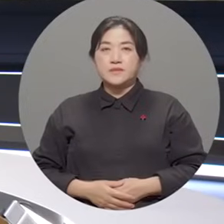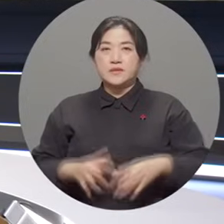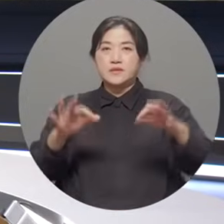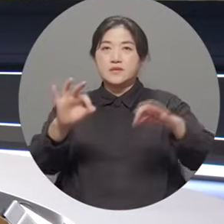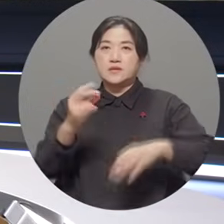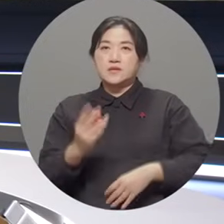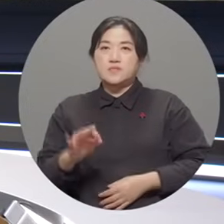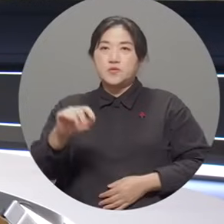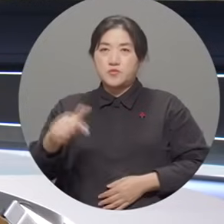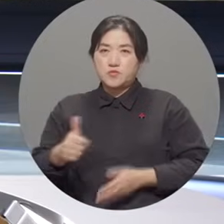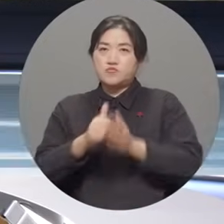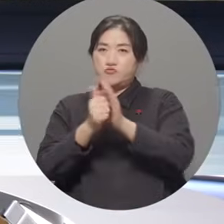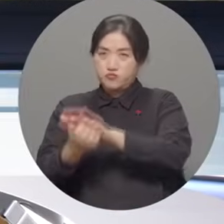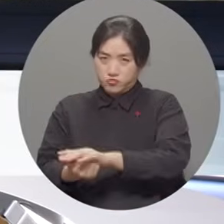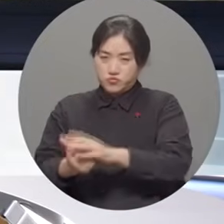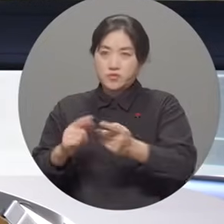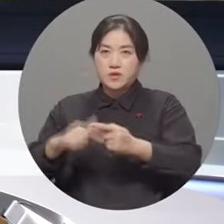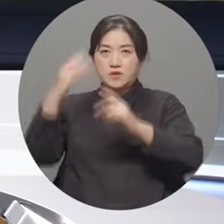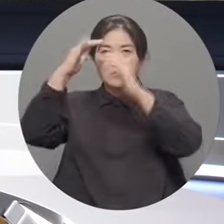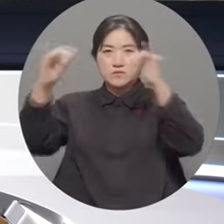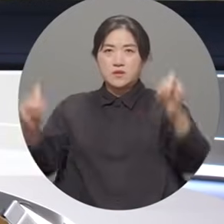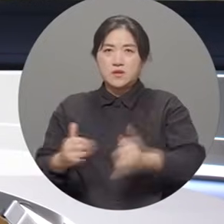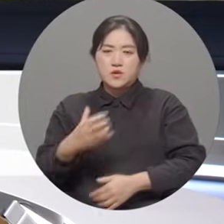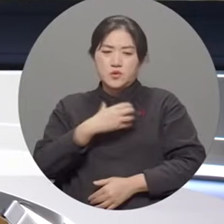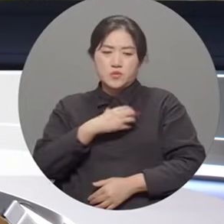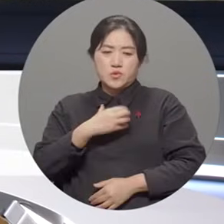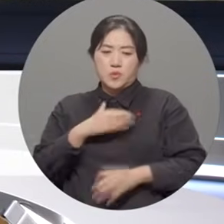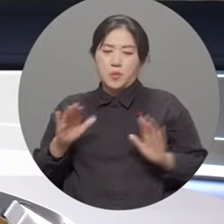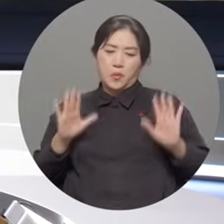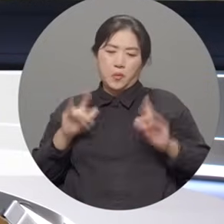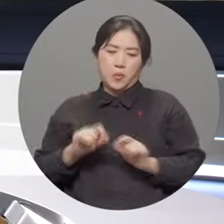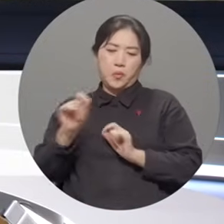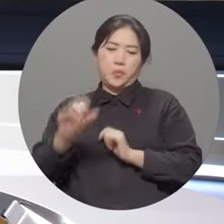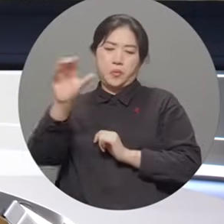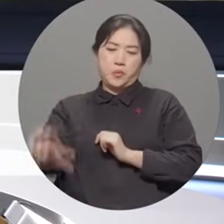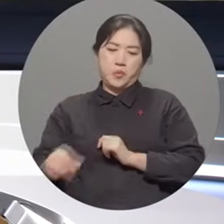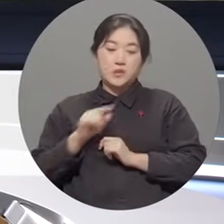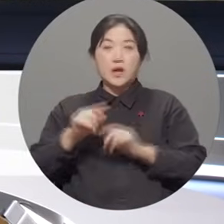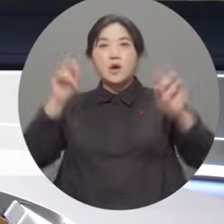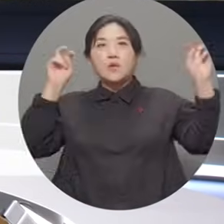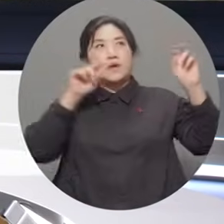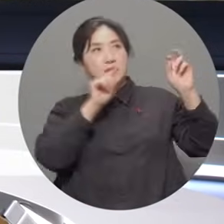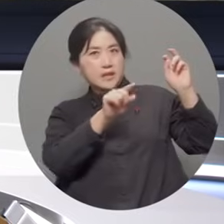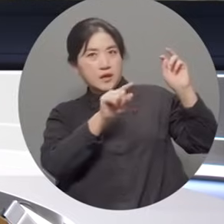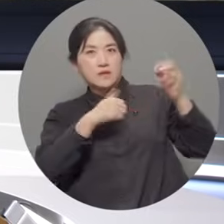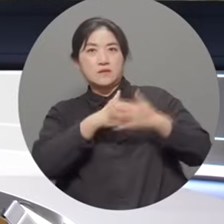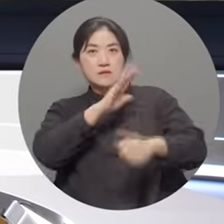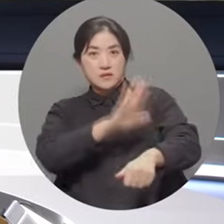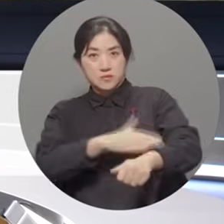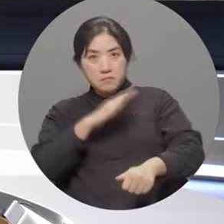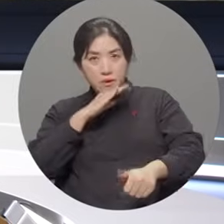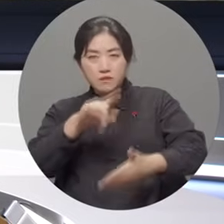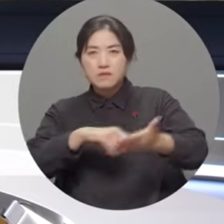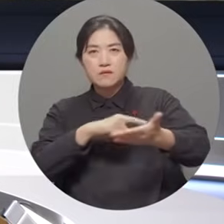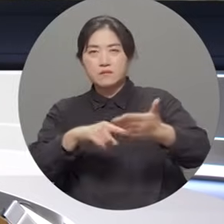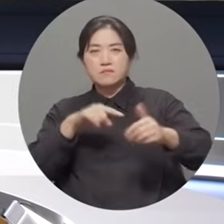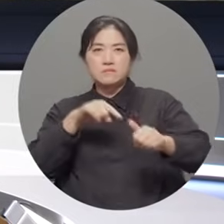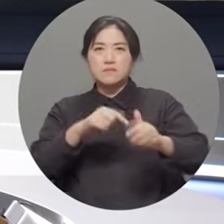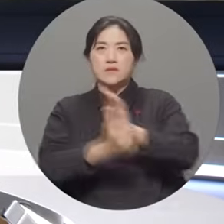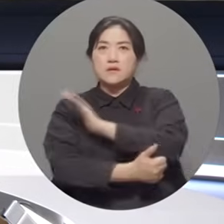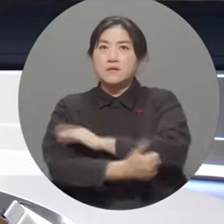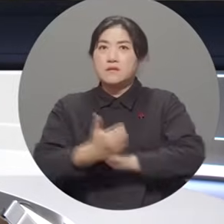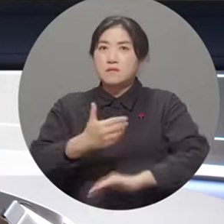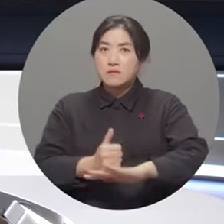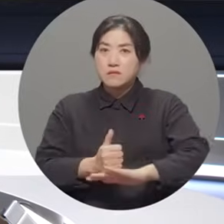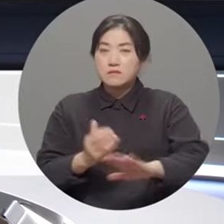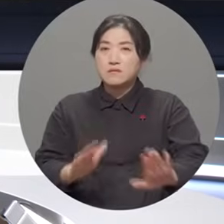김용균 씨의 죽음에 대해 우리 사회는 위험을 외주화했던 원청업체의 책임을 끝내 묻지 못했습니다. 다만 더 이상